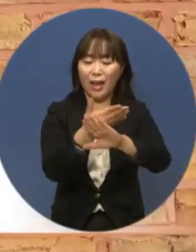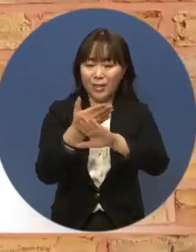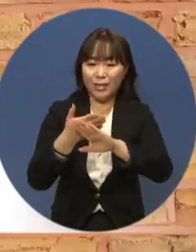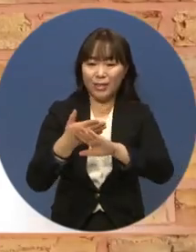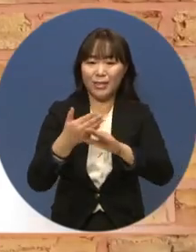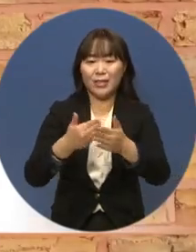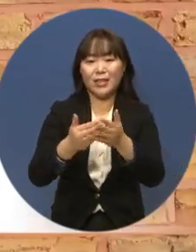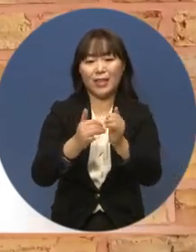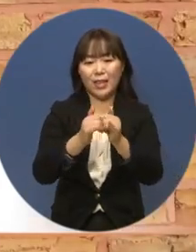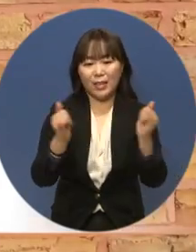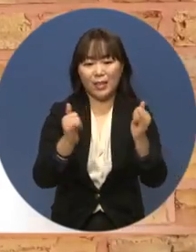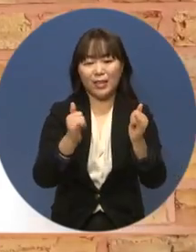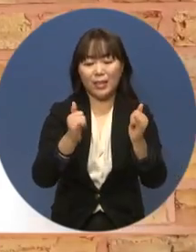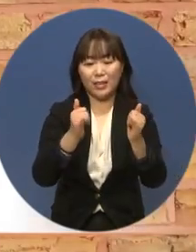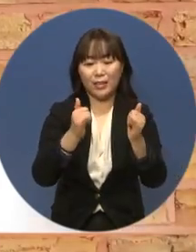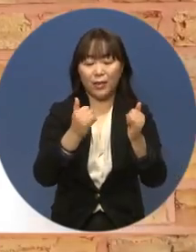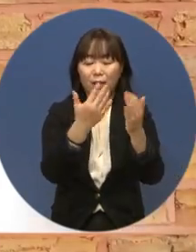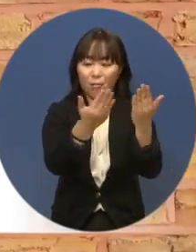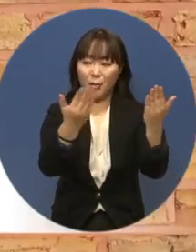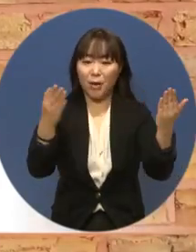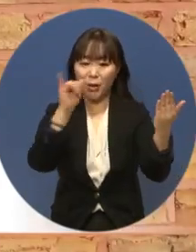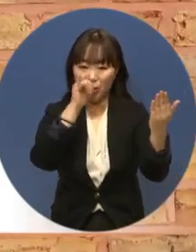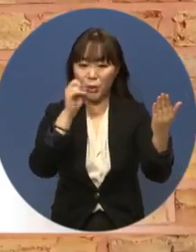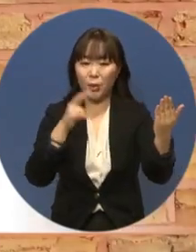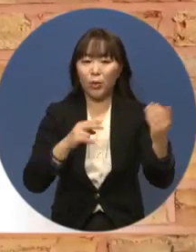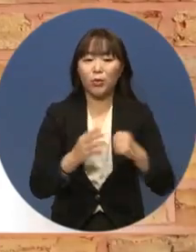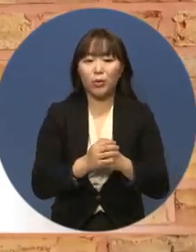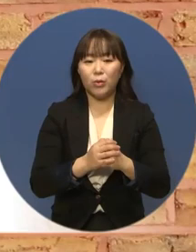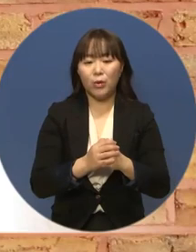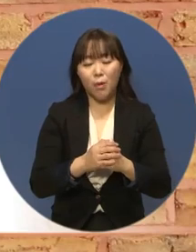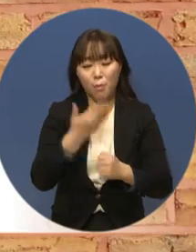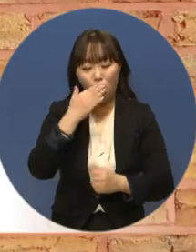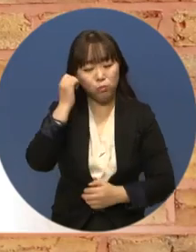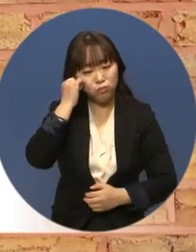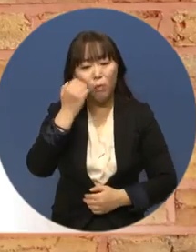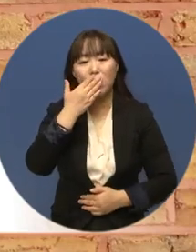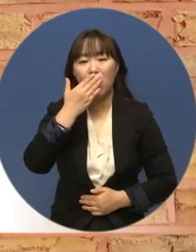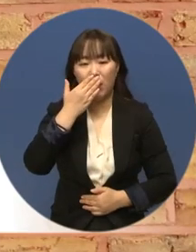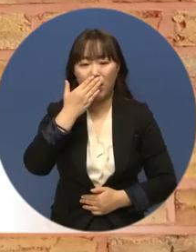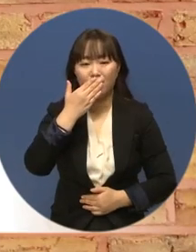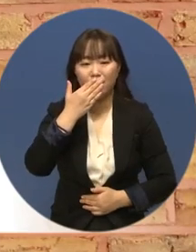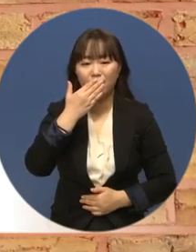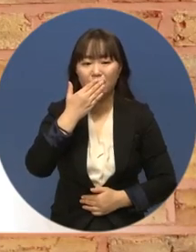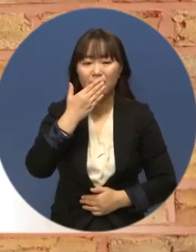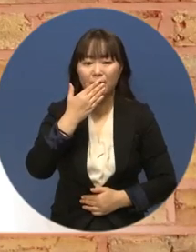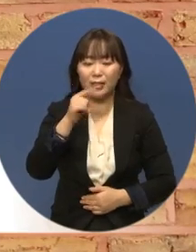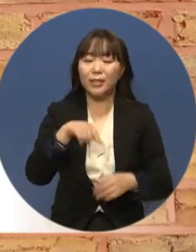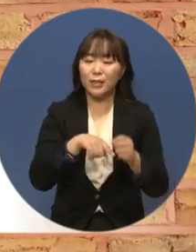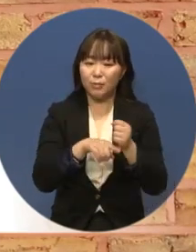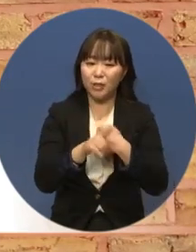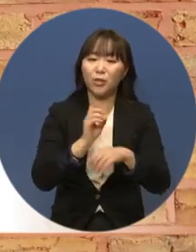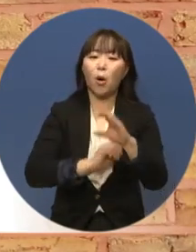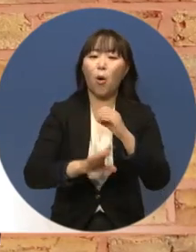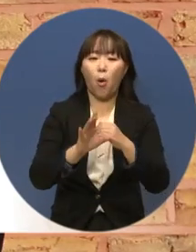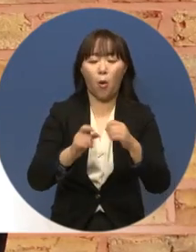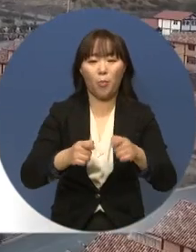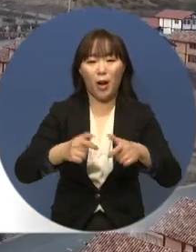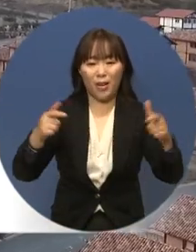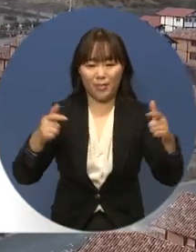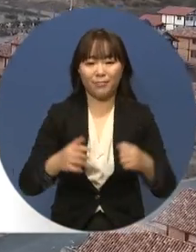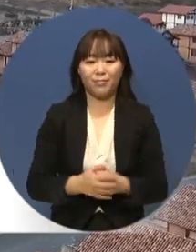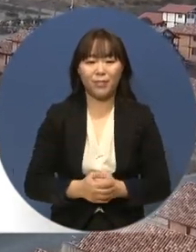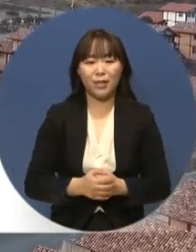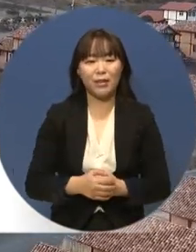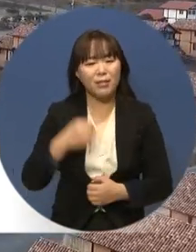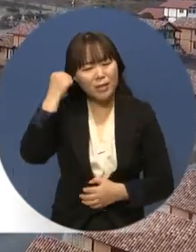작품들이 전시가 되어 있고 또 여기서 또 숙박이 가능하거든요. 그러니까 숙박의 개념을 좀 더 확장을 시킨 겁니다.